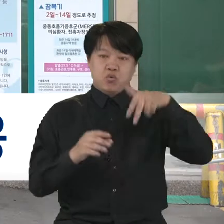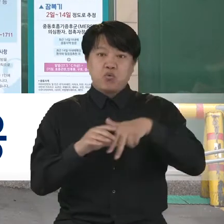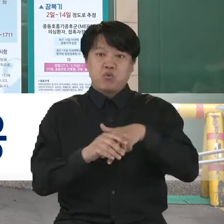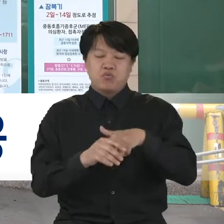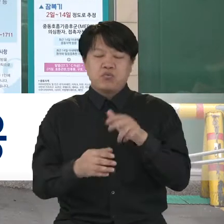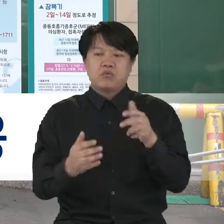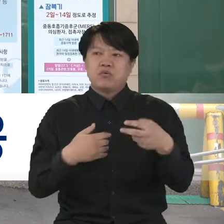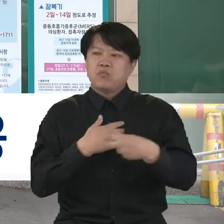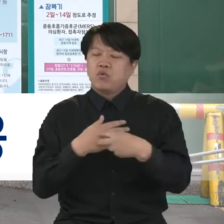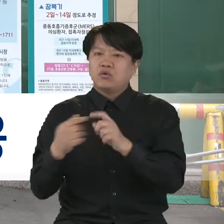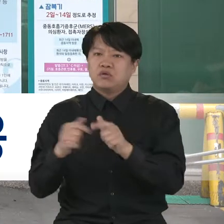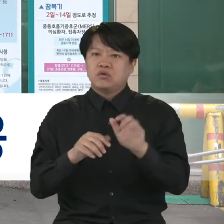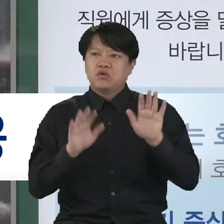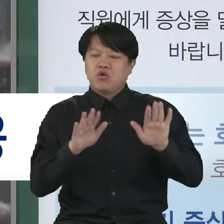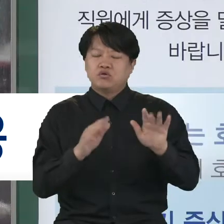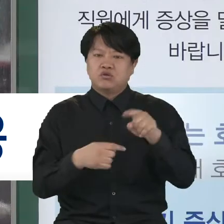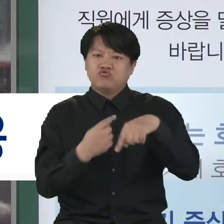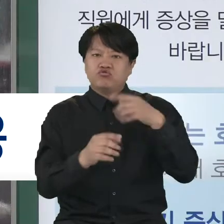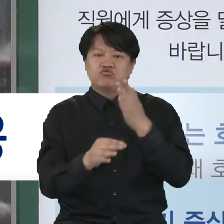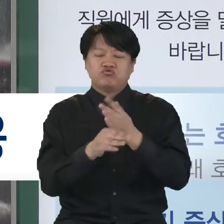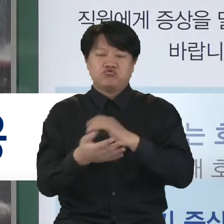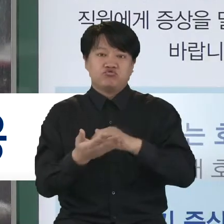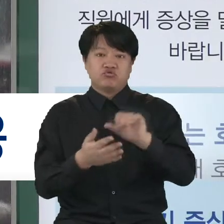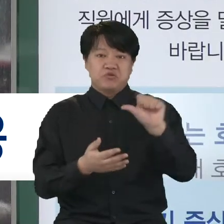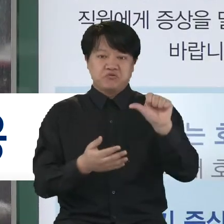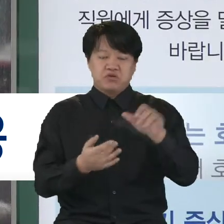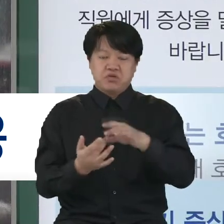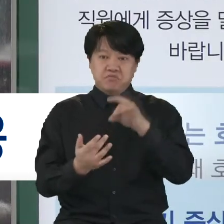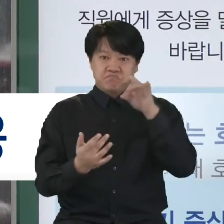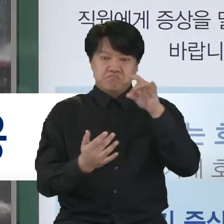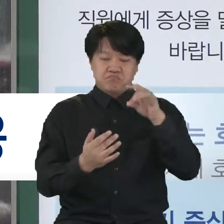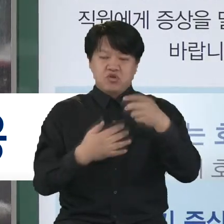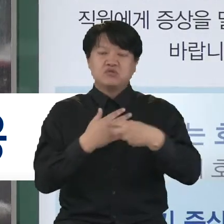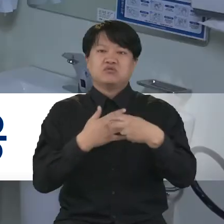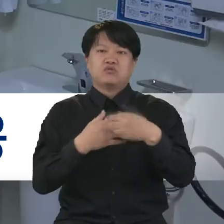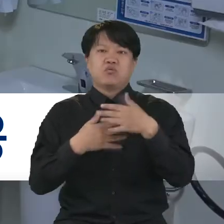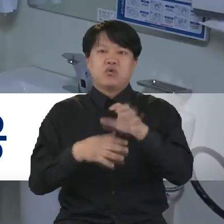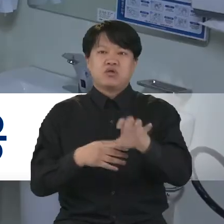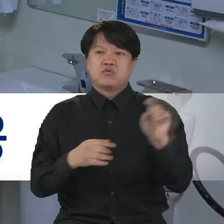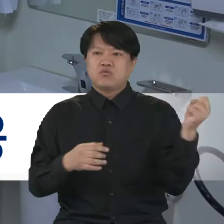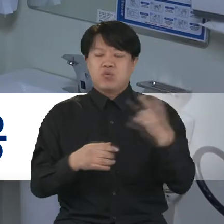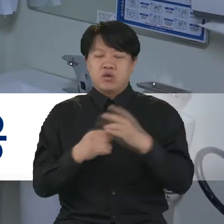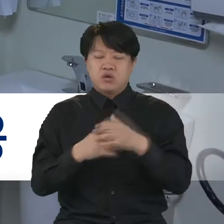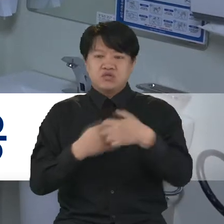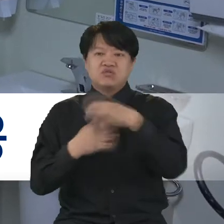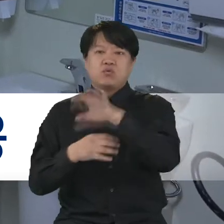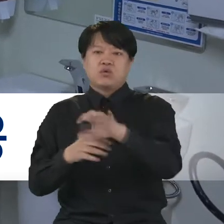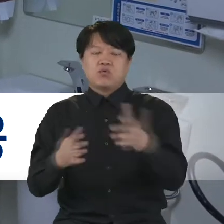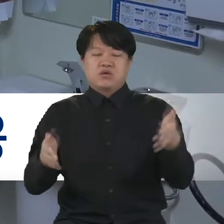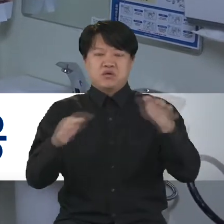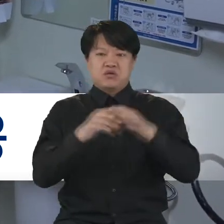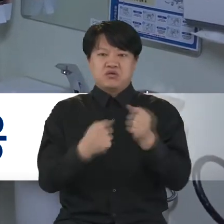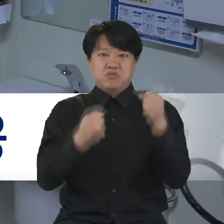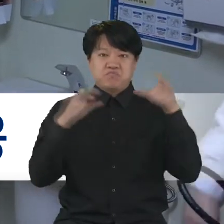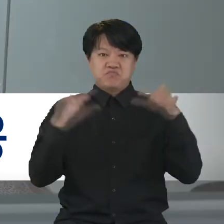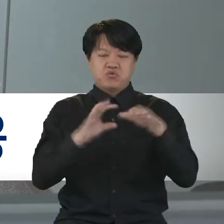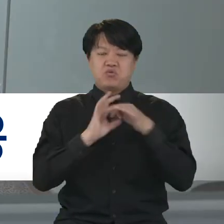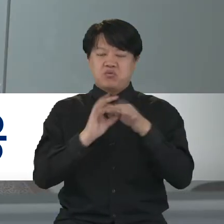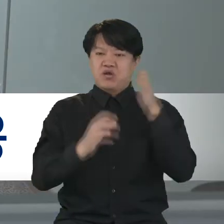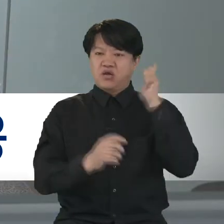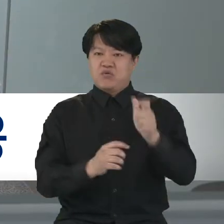현재 운영되고 있는 5개소 의 선별 진료소 의료 기관을 비롯한 의류 기관간의 협조체계를 강화하기로